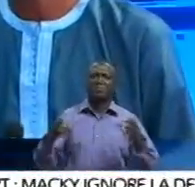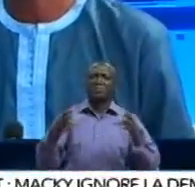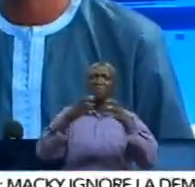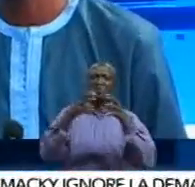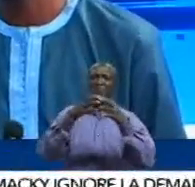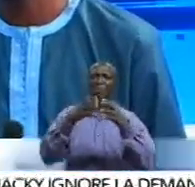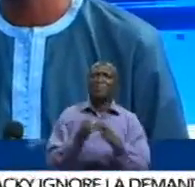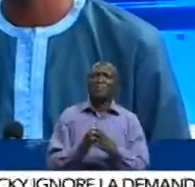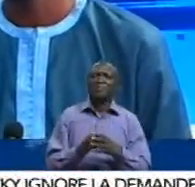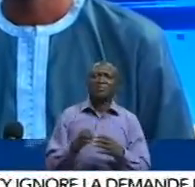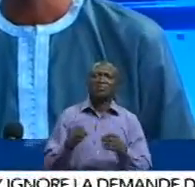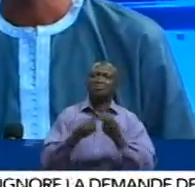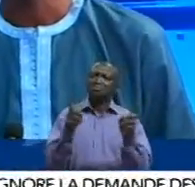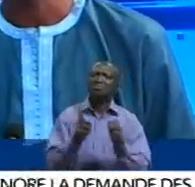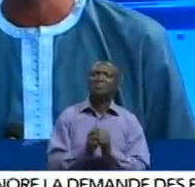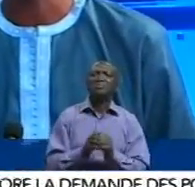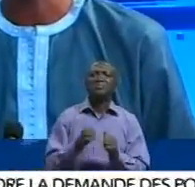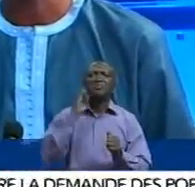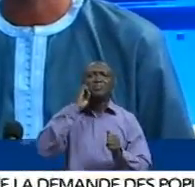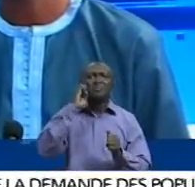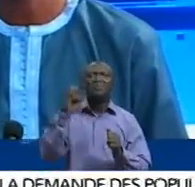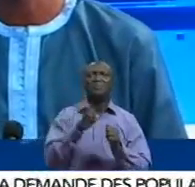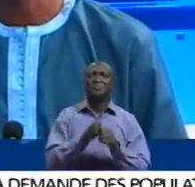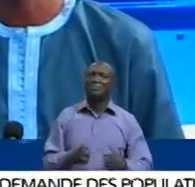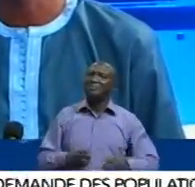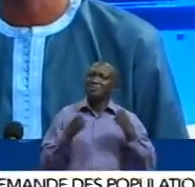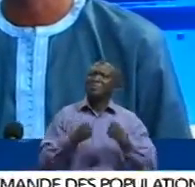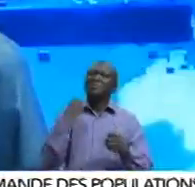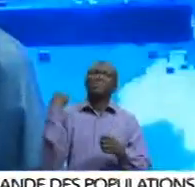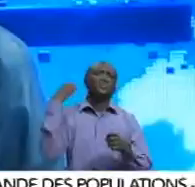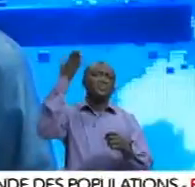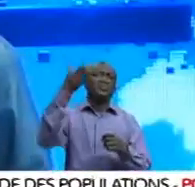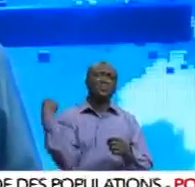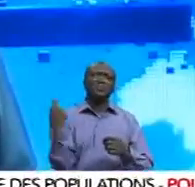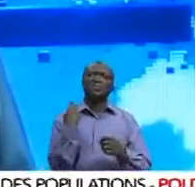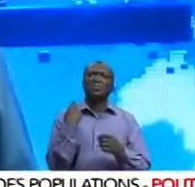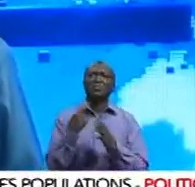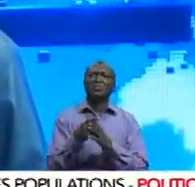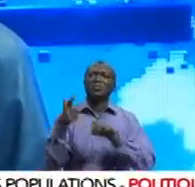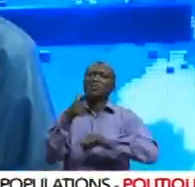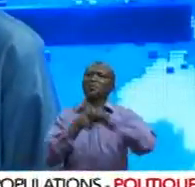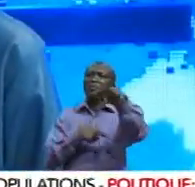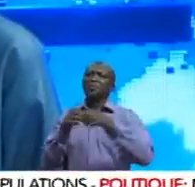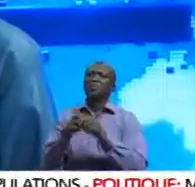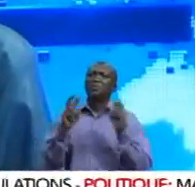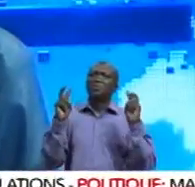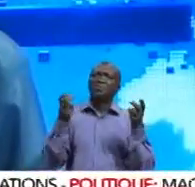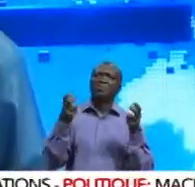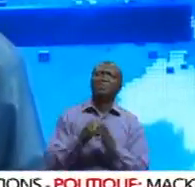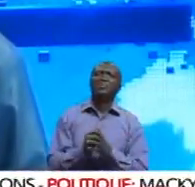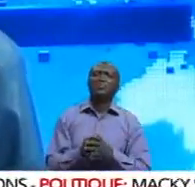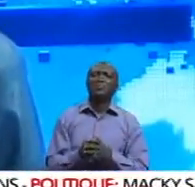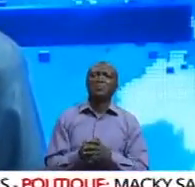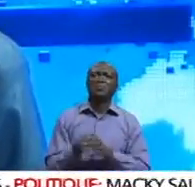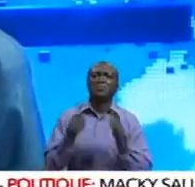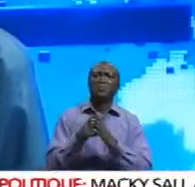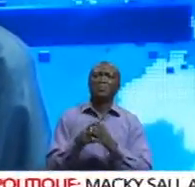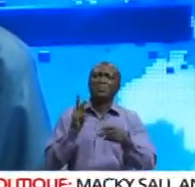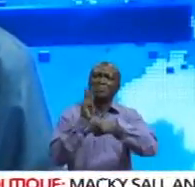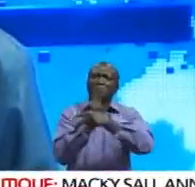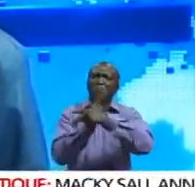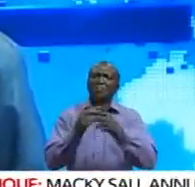elle existera toujours donc il faudrait qu'on aille vers des solutions sur le long terme mais des solutions également qui préserve